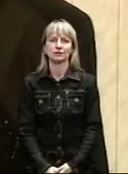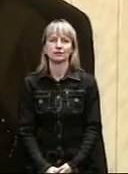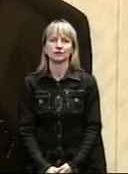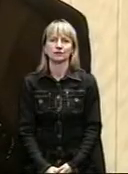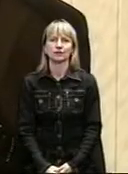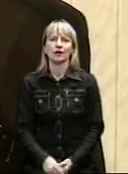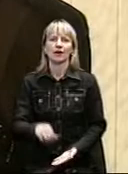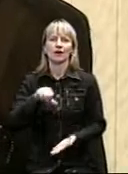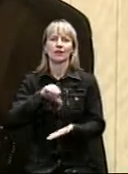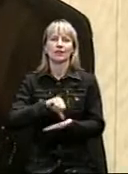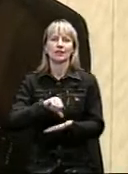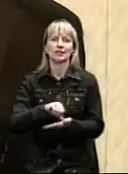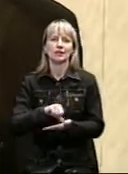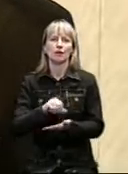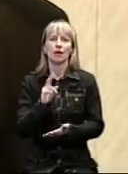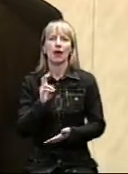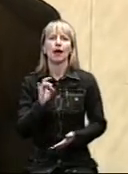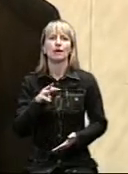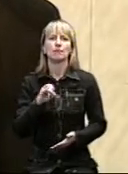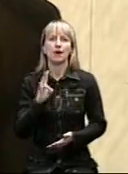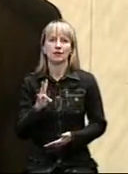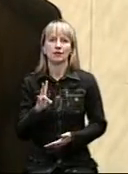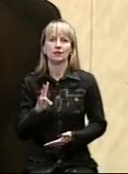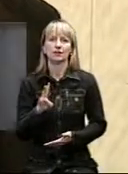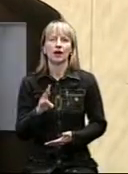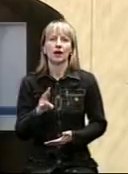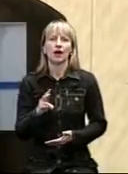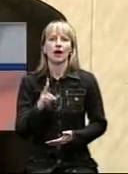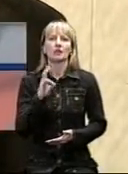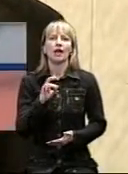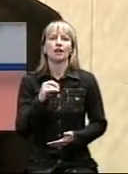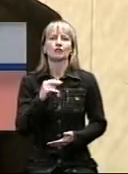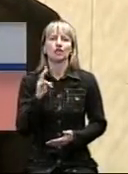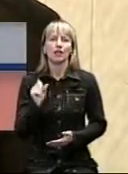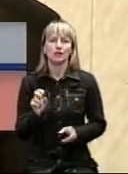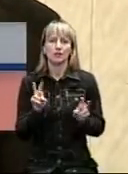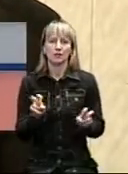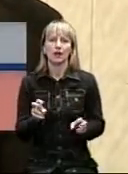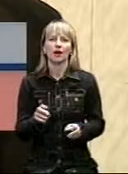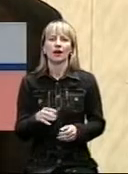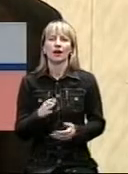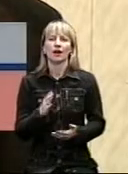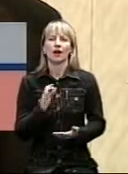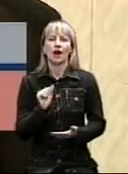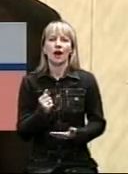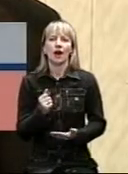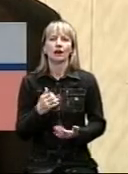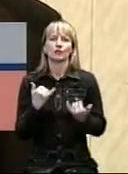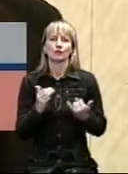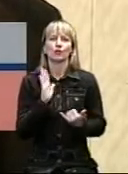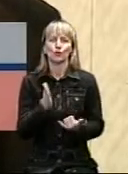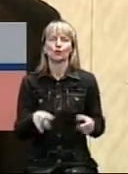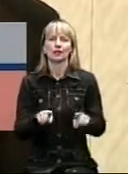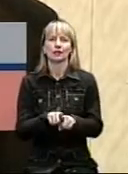Ми ставили двічі опери «Кармен», «Родина наречена», ми ставили вистави до ювілеїв композиторів. А сьогодні буде